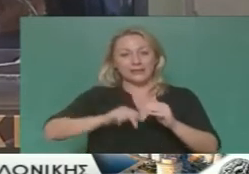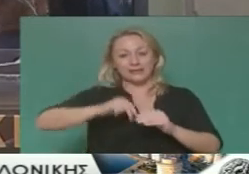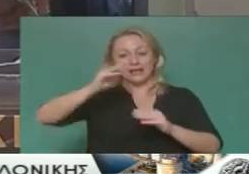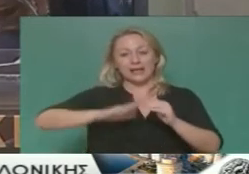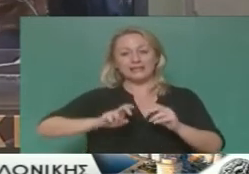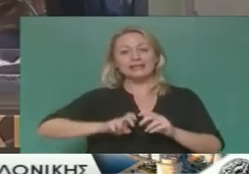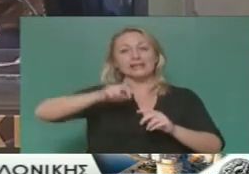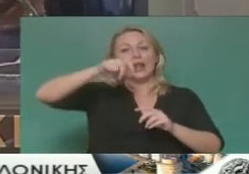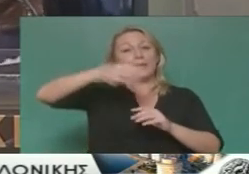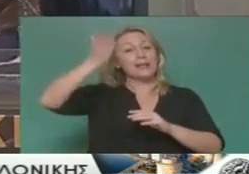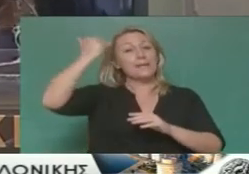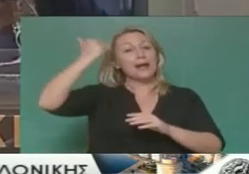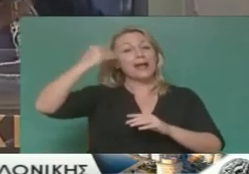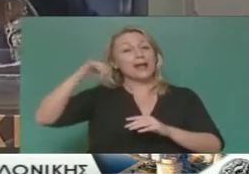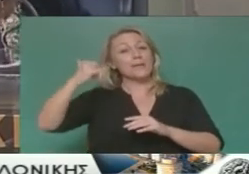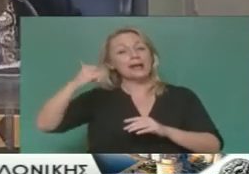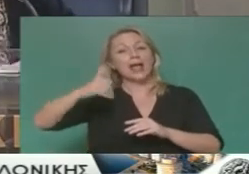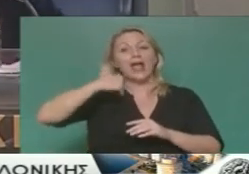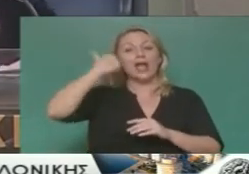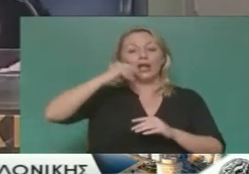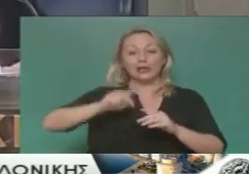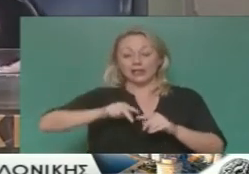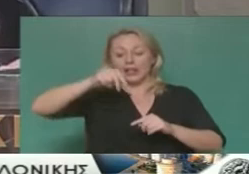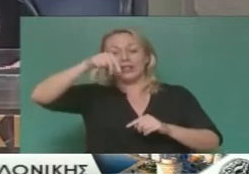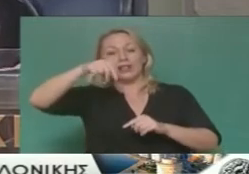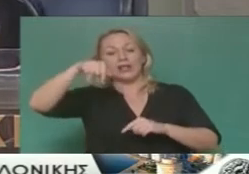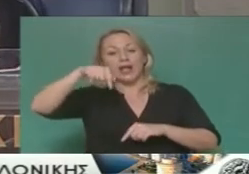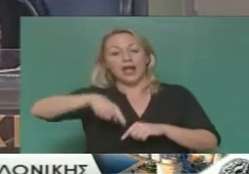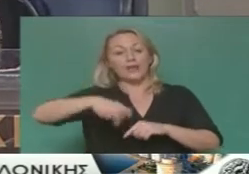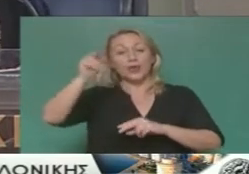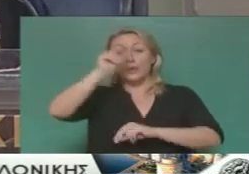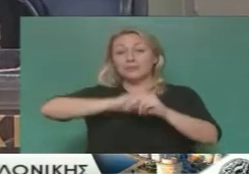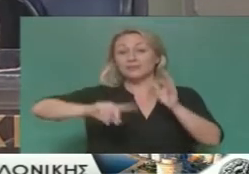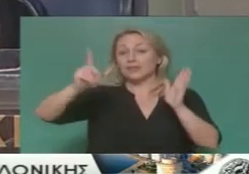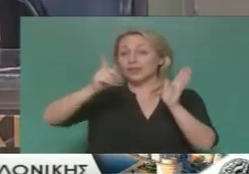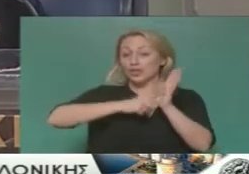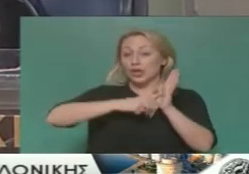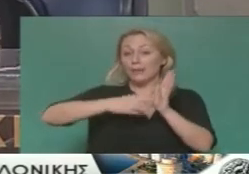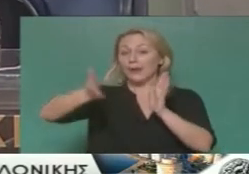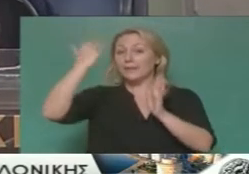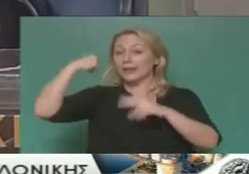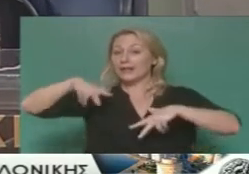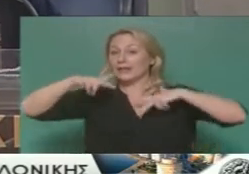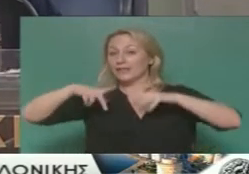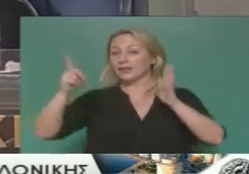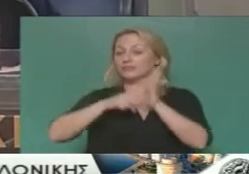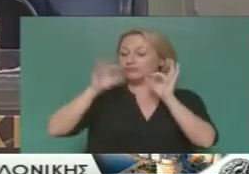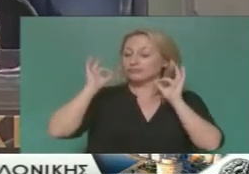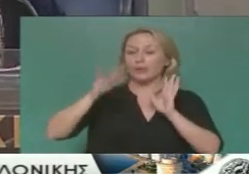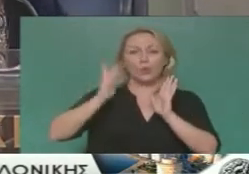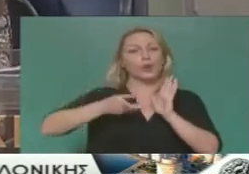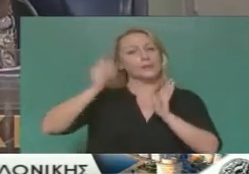σκαλοπάτι από τα παλιά μπλε και κόκκινα λεωφορεία που ψήφισε με νόμο και επέτρεψε η προηγούμενη κυβέρνηση να